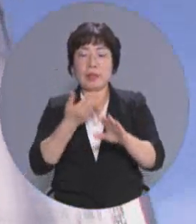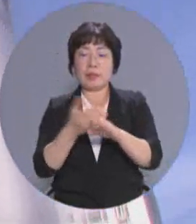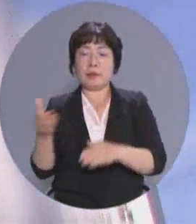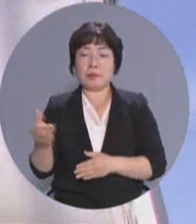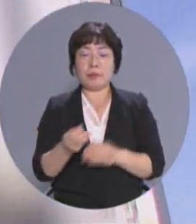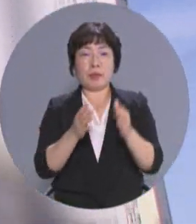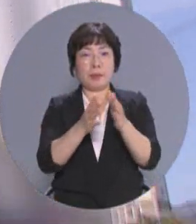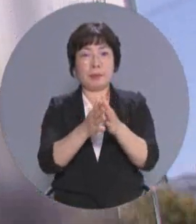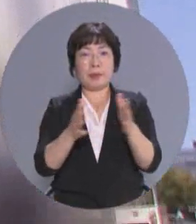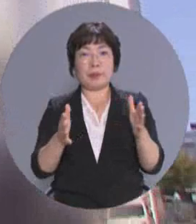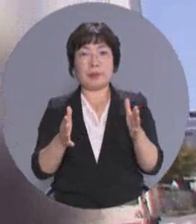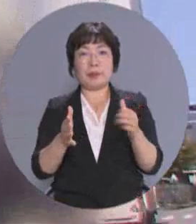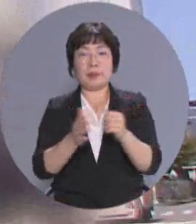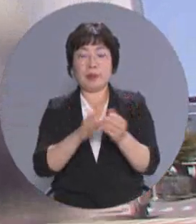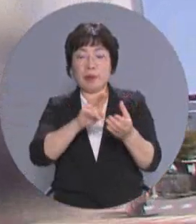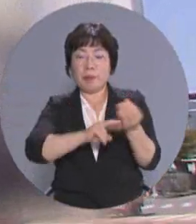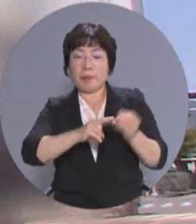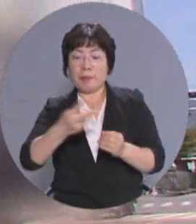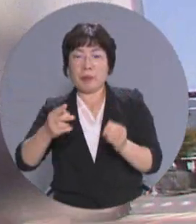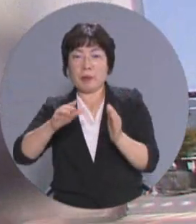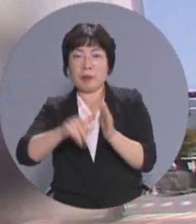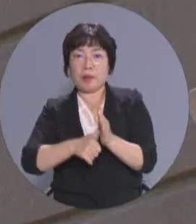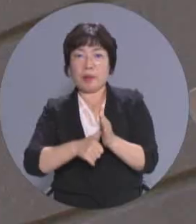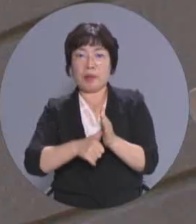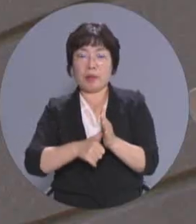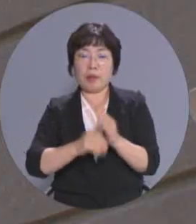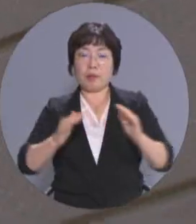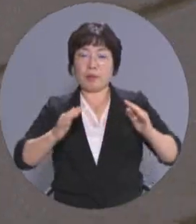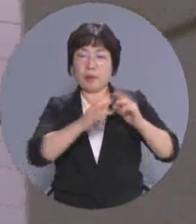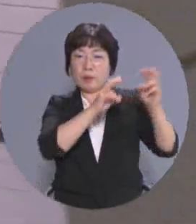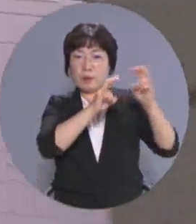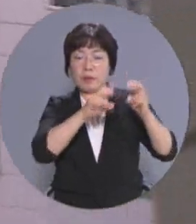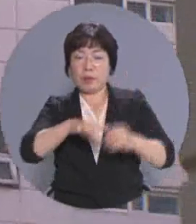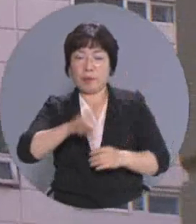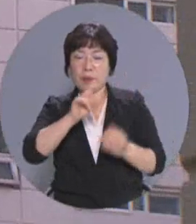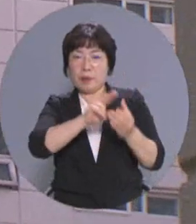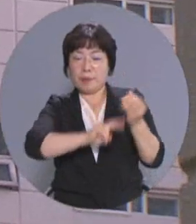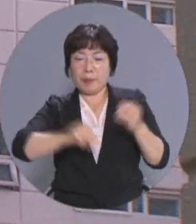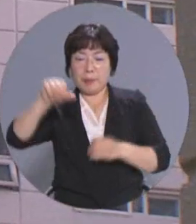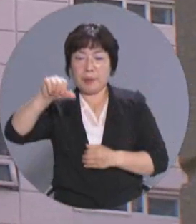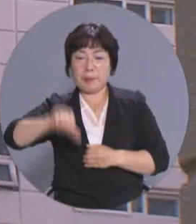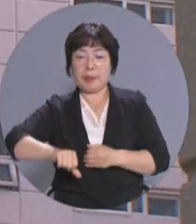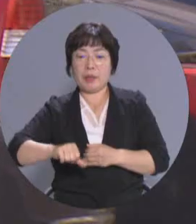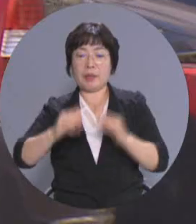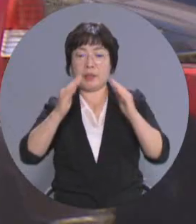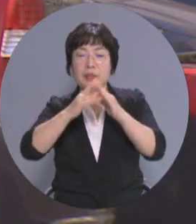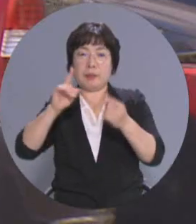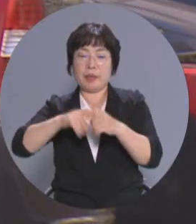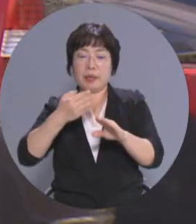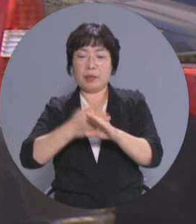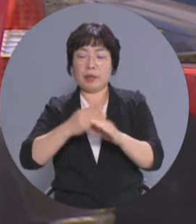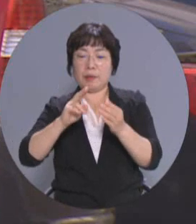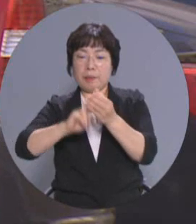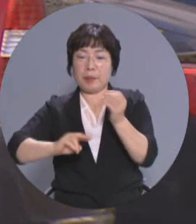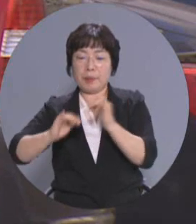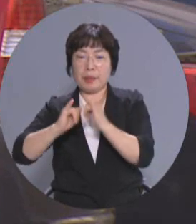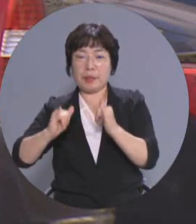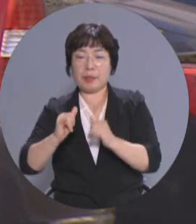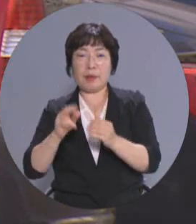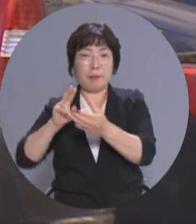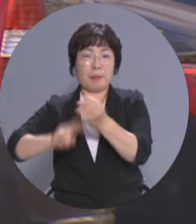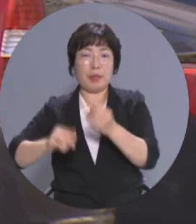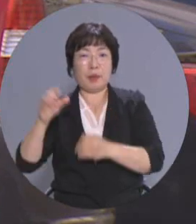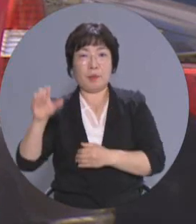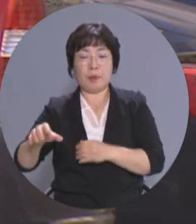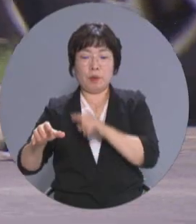임대 아파트. 분양 전환 시기 아파트 건설사가 우선 분양에서 탈락한 세대들을 다른 임대 사업자에게